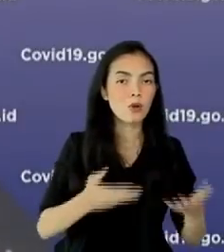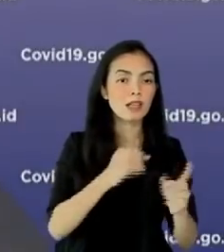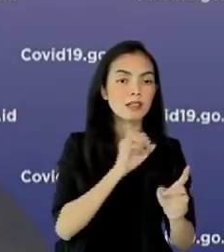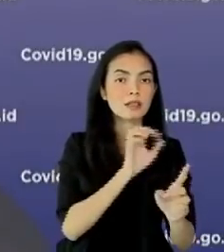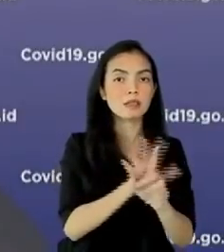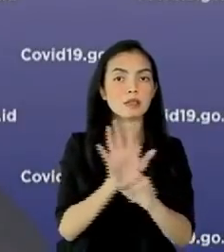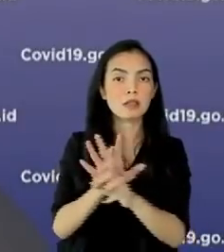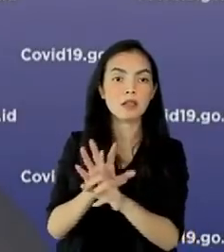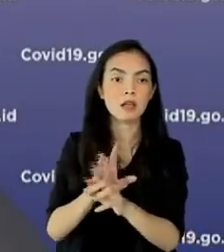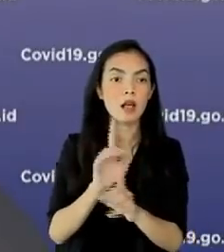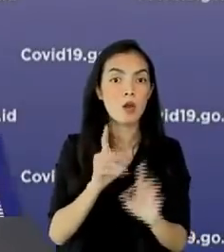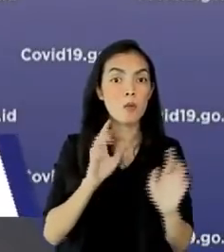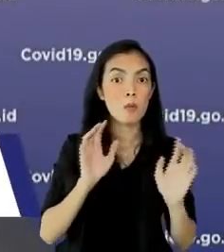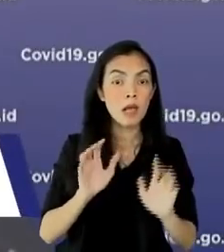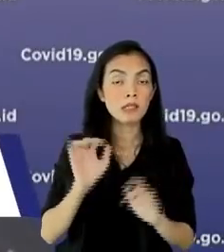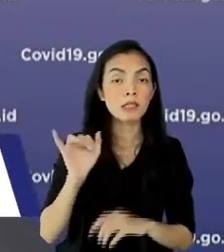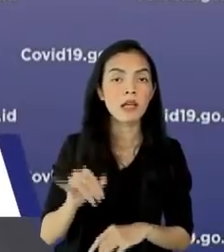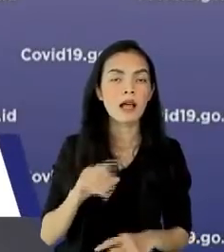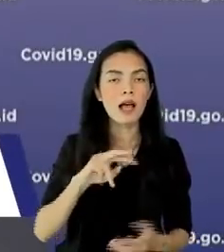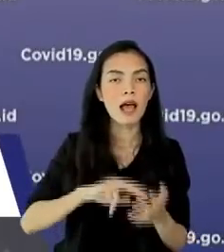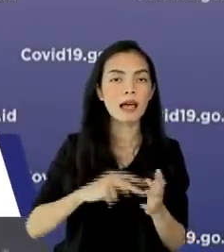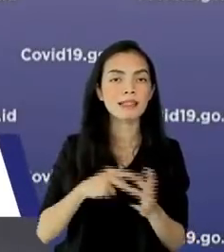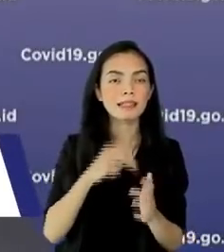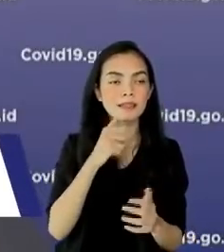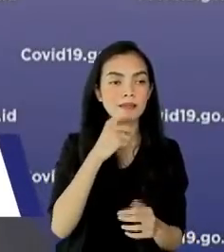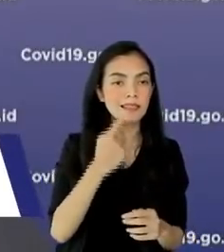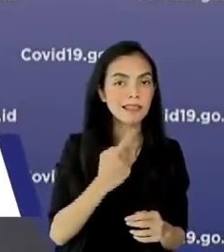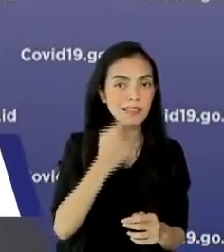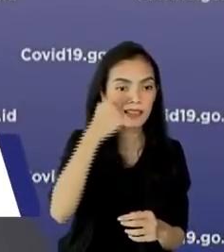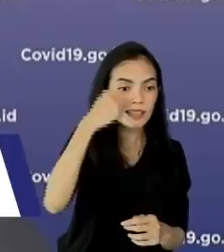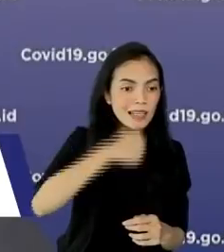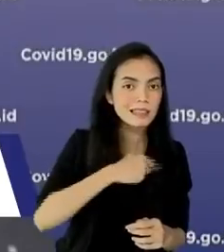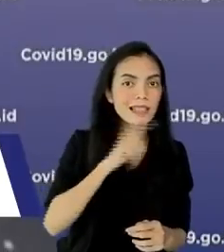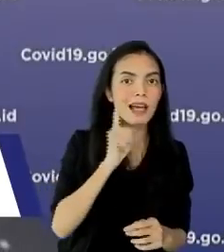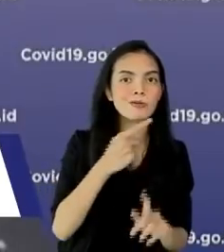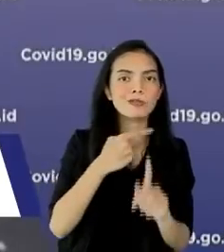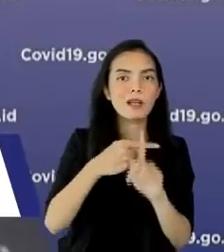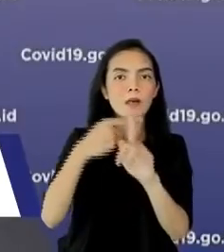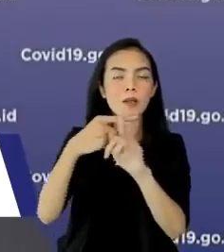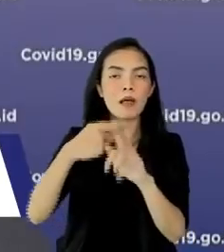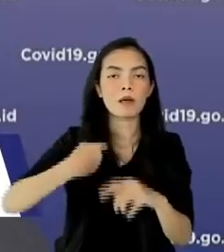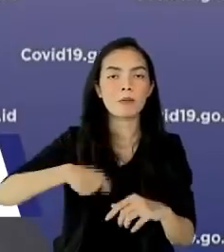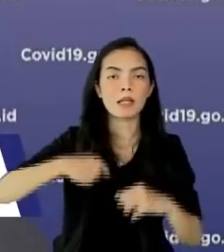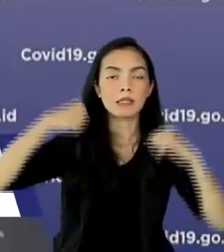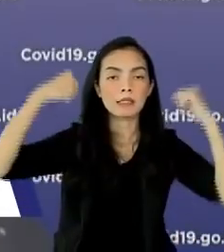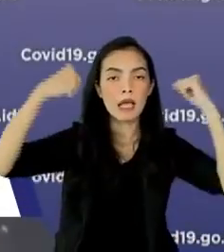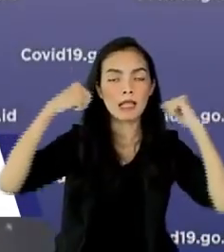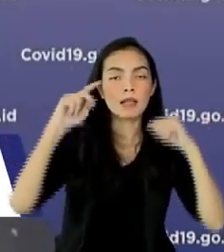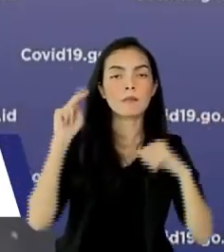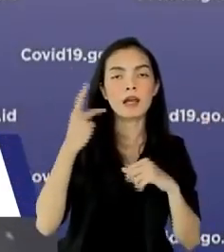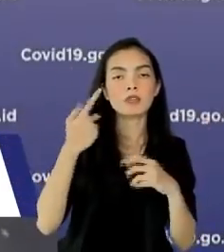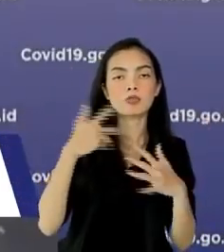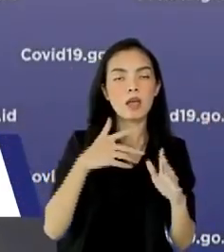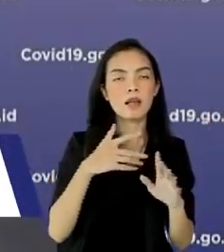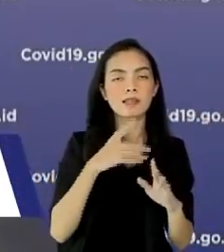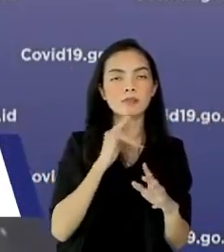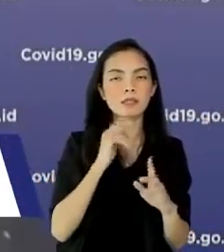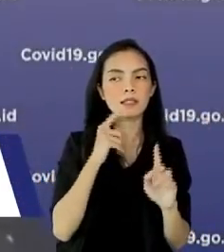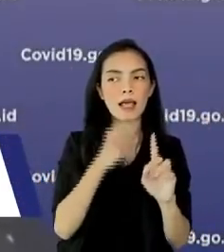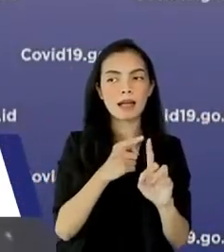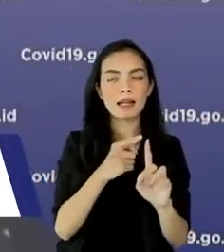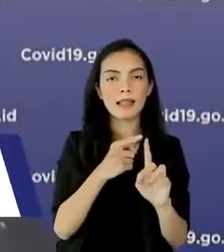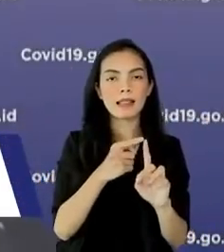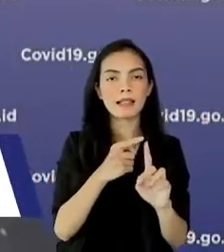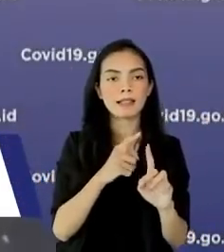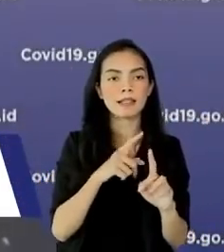angka positivity rate-nya, maka semakin besar jumlah testing yang harus dilakukan di wilayah tersebut. Dan Kementerian Kesehatan kemarin sudah men-set up gitu ya,